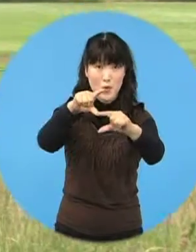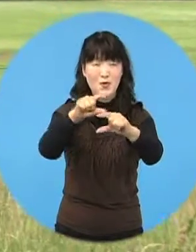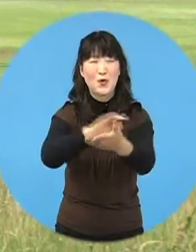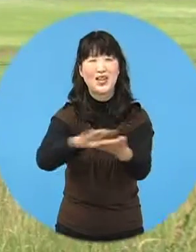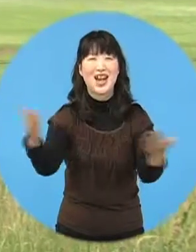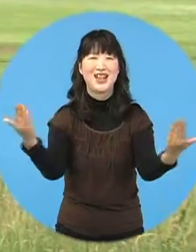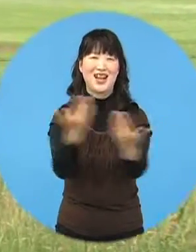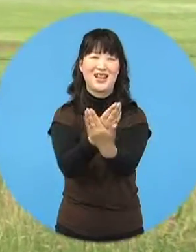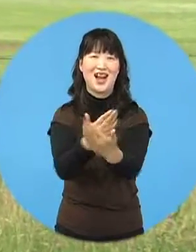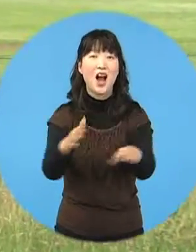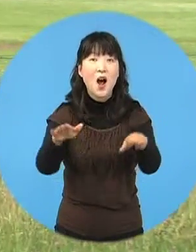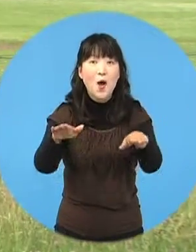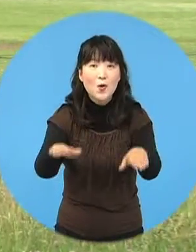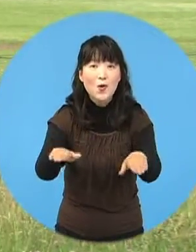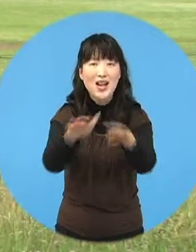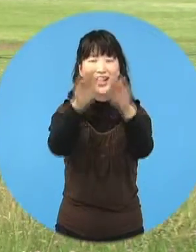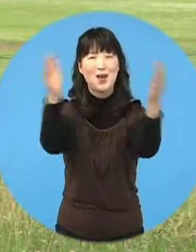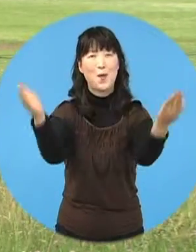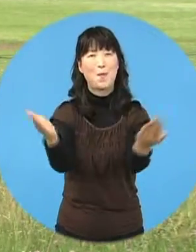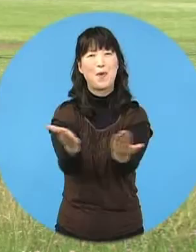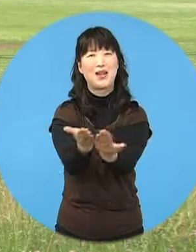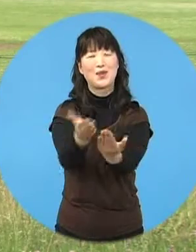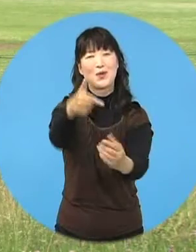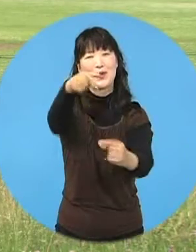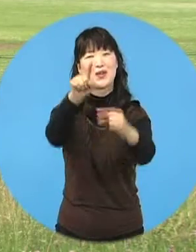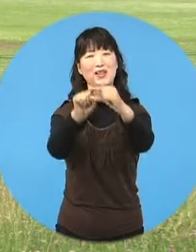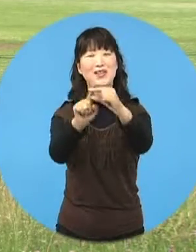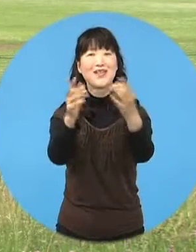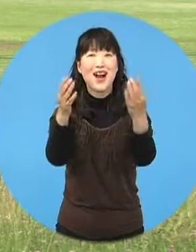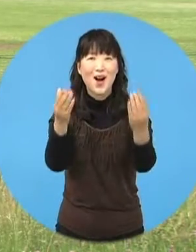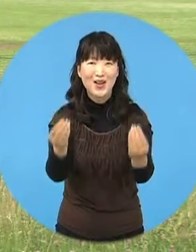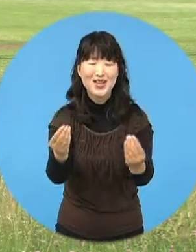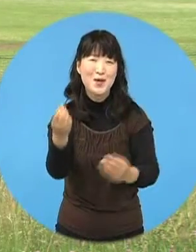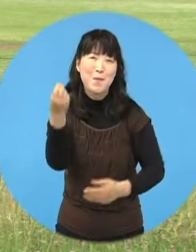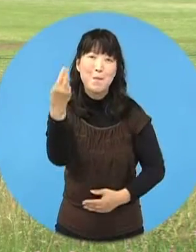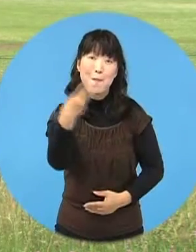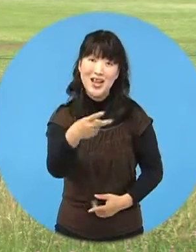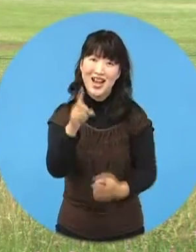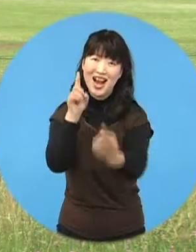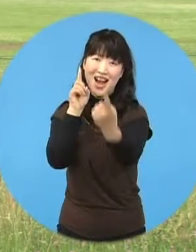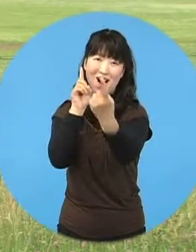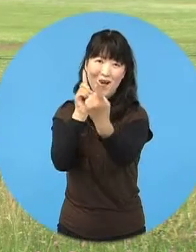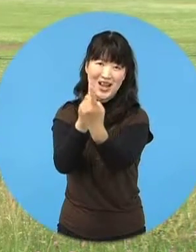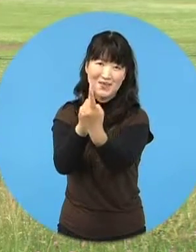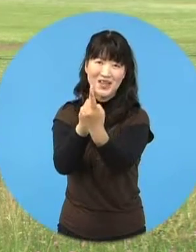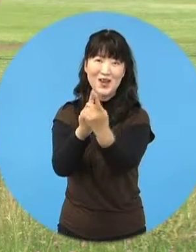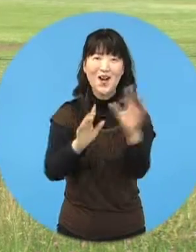今回の丸ごと府中はこの辺で失礼します。またお会いしましょう。